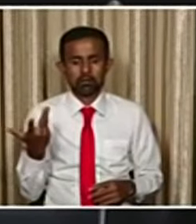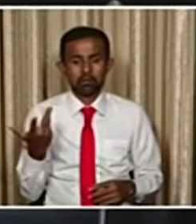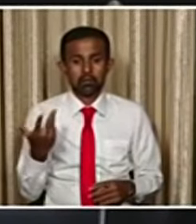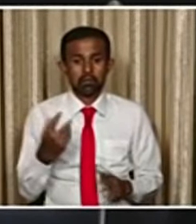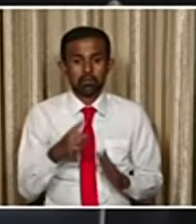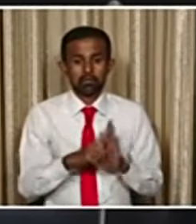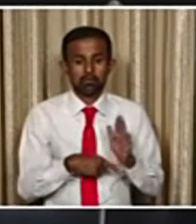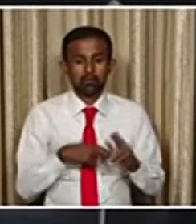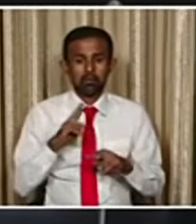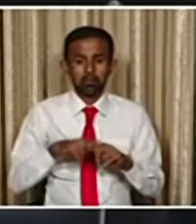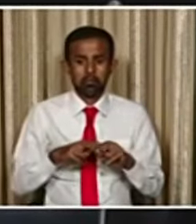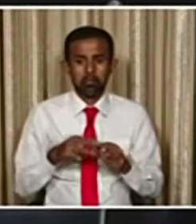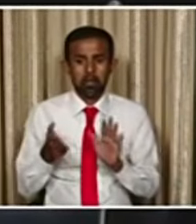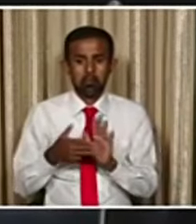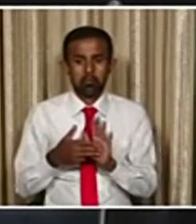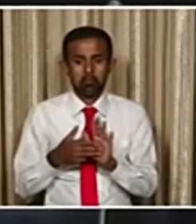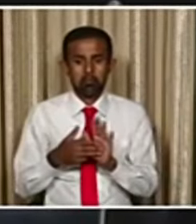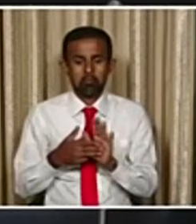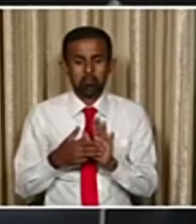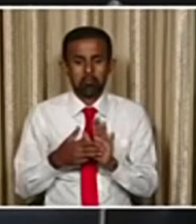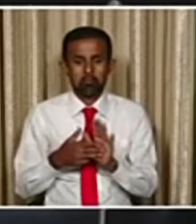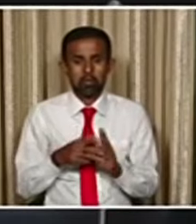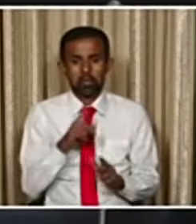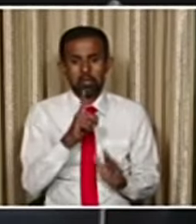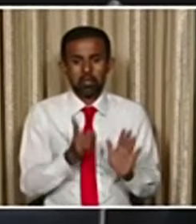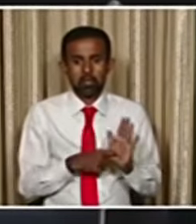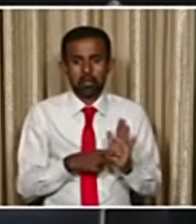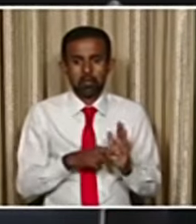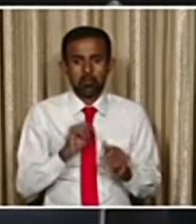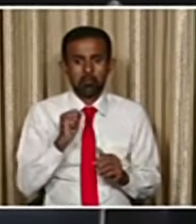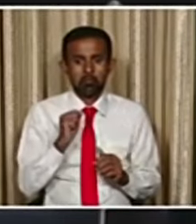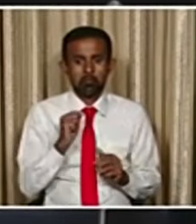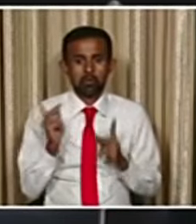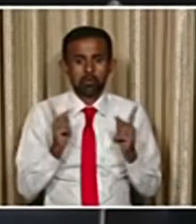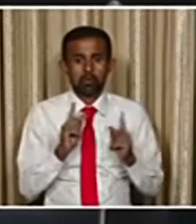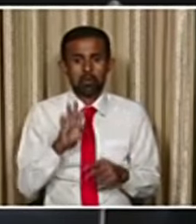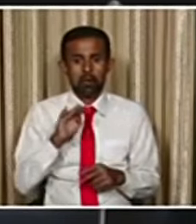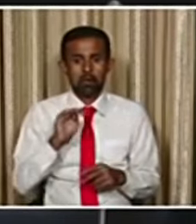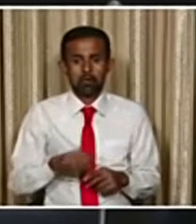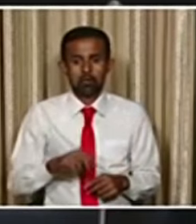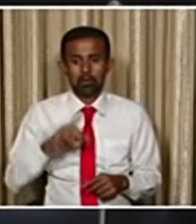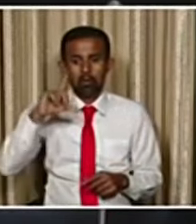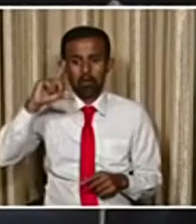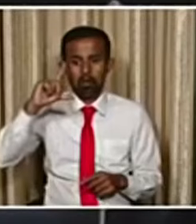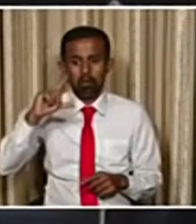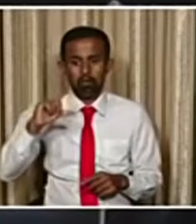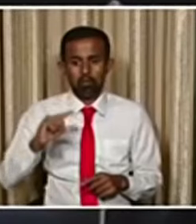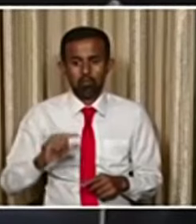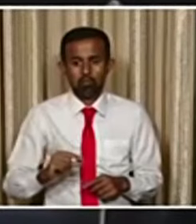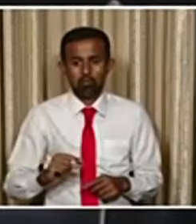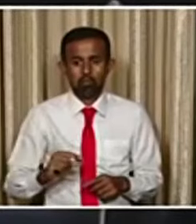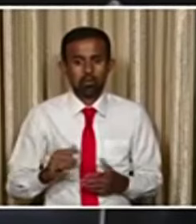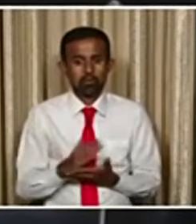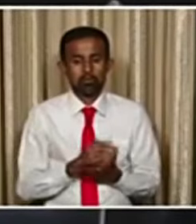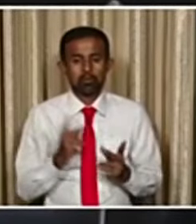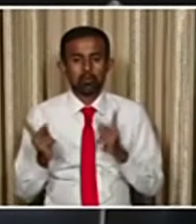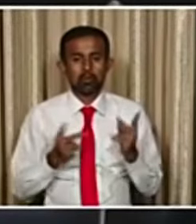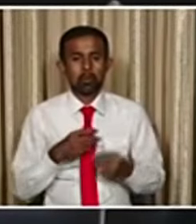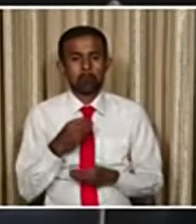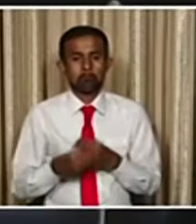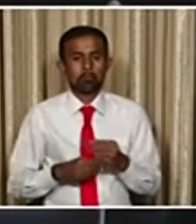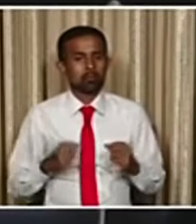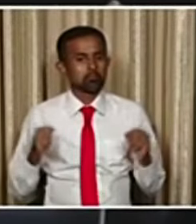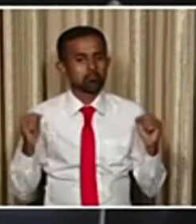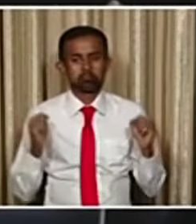ಮಾಸಗಳು ಜನವರಿ ಫೆಬ್ರವರಿ ಮಾರ್ತು ಮಾಸೆ ಲಕ್ಷಂ ಪಣಸ್ತಾ ಹಾಕಿದ್ರೆ ಆಪು ದೂರಿಸ್ಲ ಹತಲಿಸ್ತಾ ಹಾಕಡೆ ಬ್ಯಾಸ ಹಾಂ ಪೂರ್ಣ ಸಂಚಾರಕ